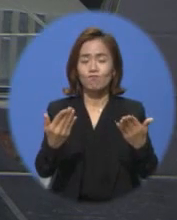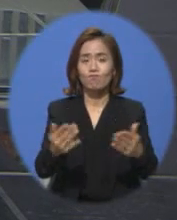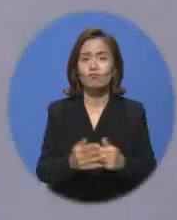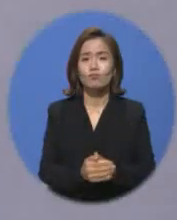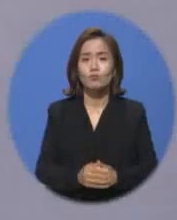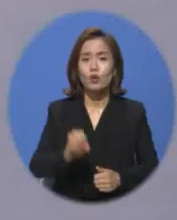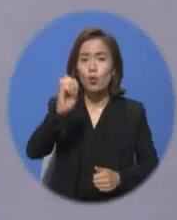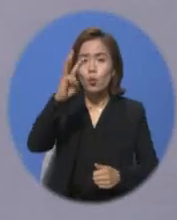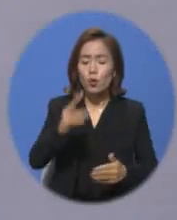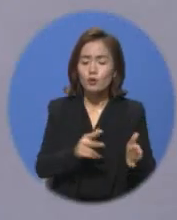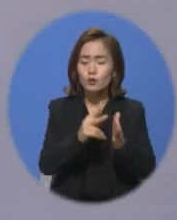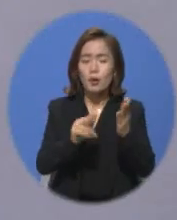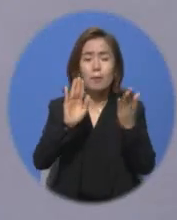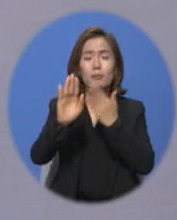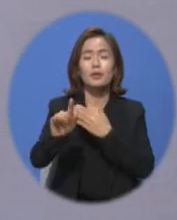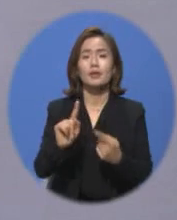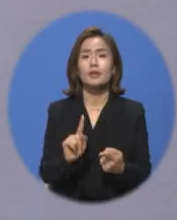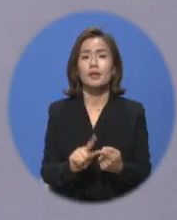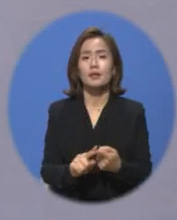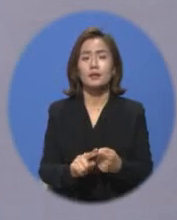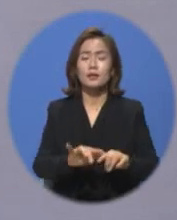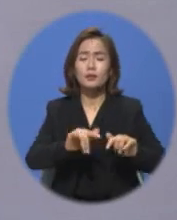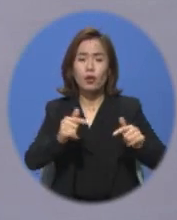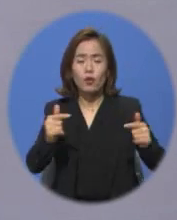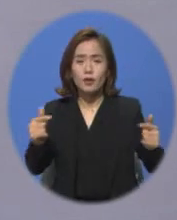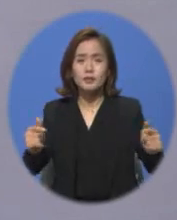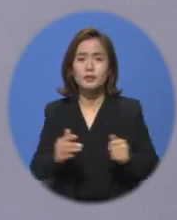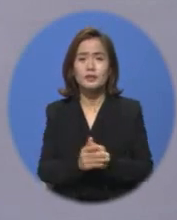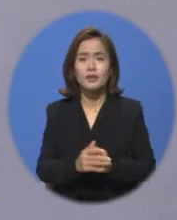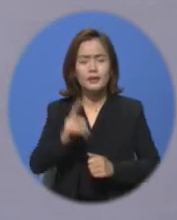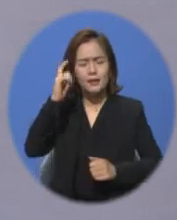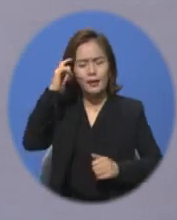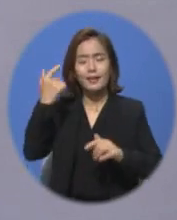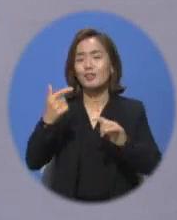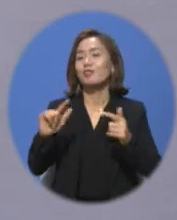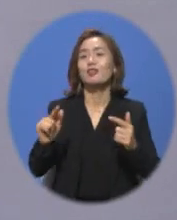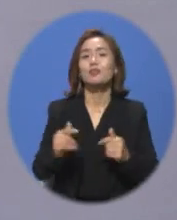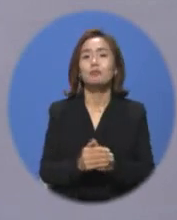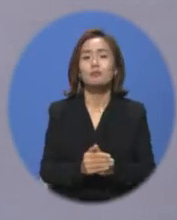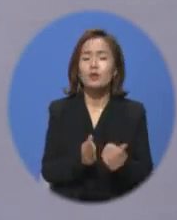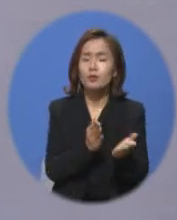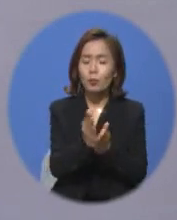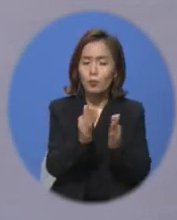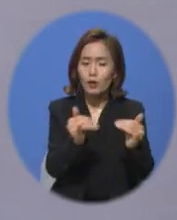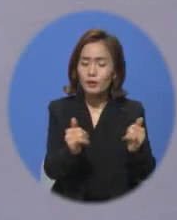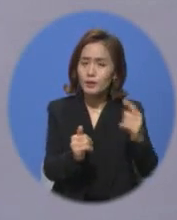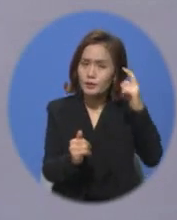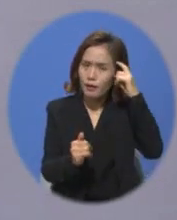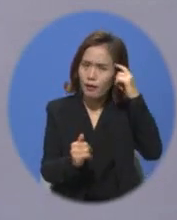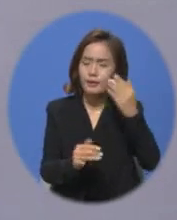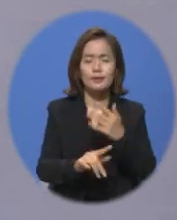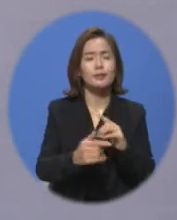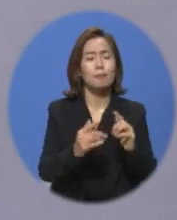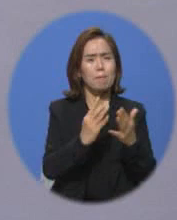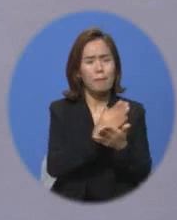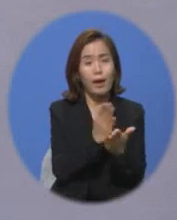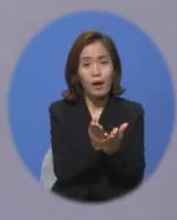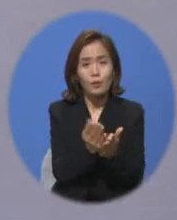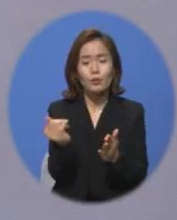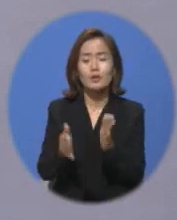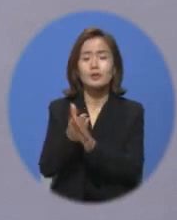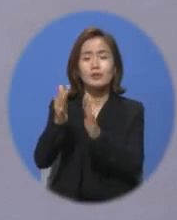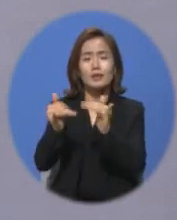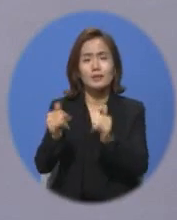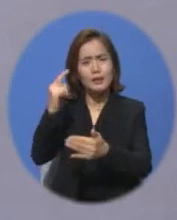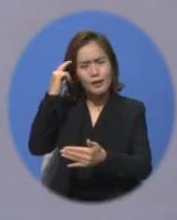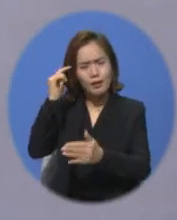예. 광주역의미래에대해서는정말다양한시각이존재합니다 .전문가들의의견 또한다양합니다.시민단체들의